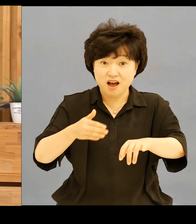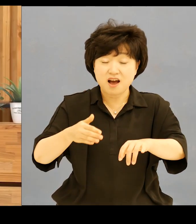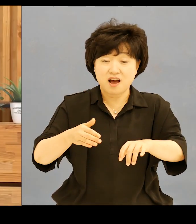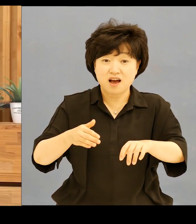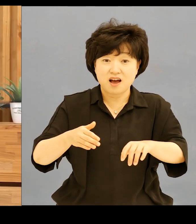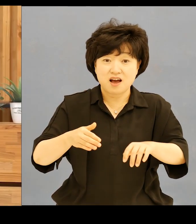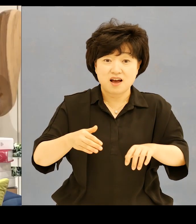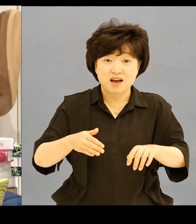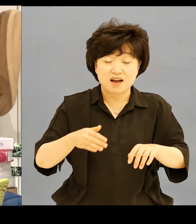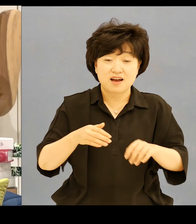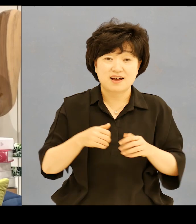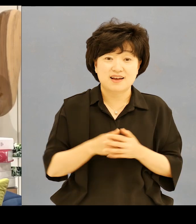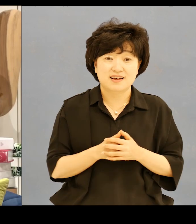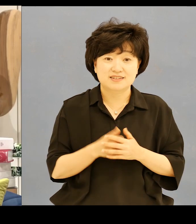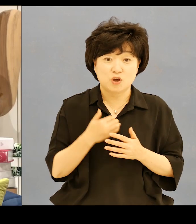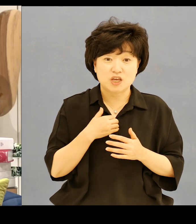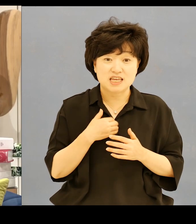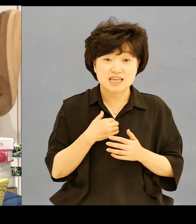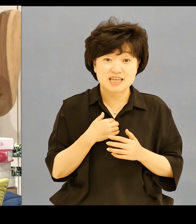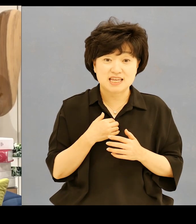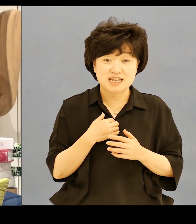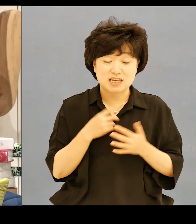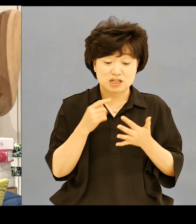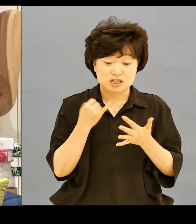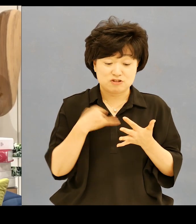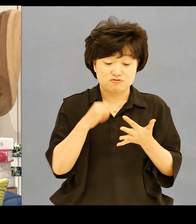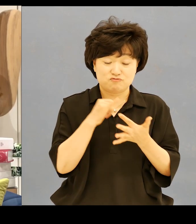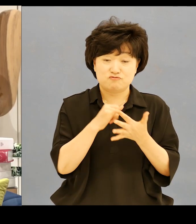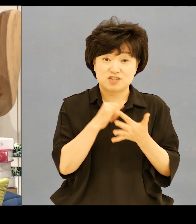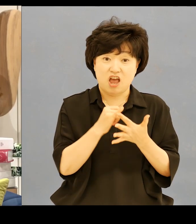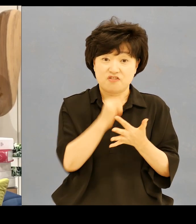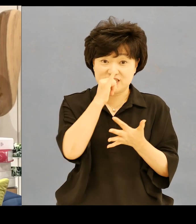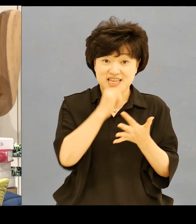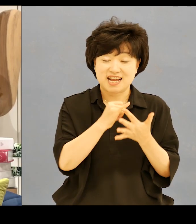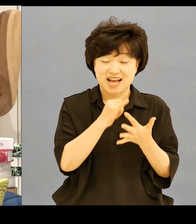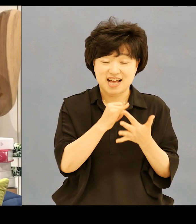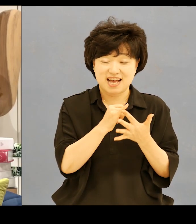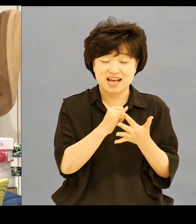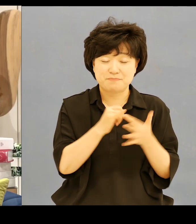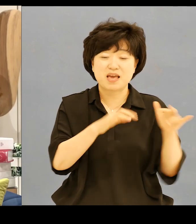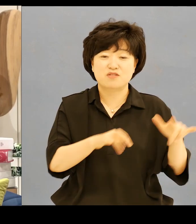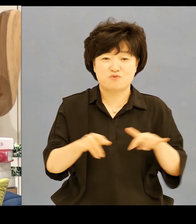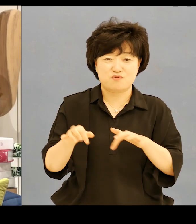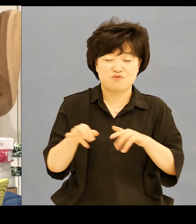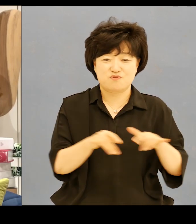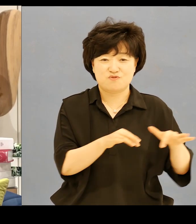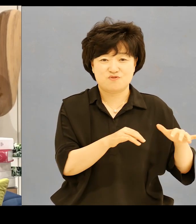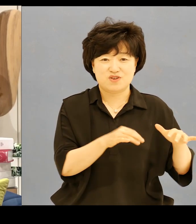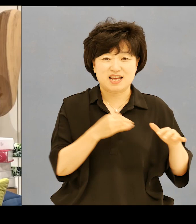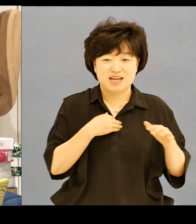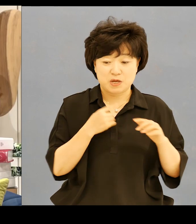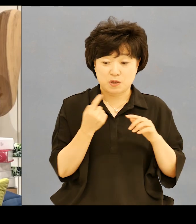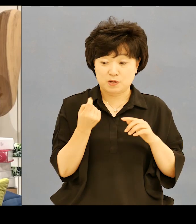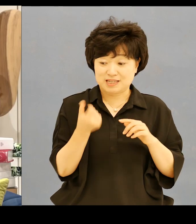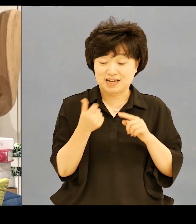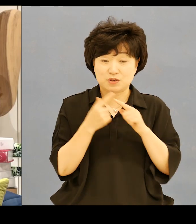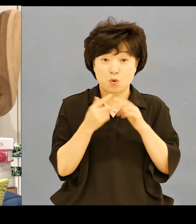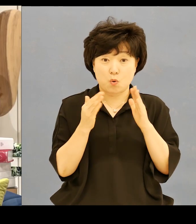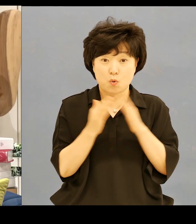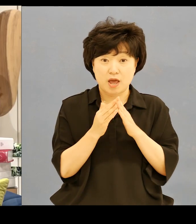네. 예. 이제 저희 둘째 언니가 피아노를 치거든요. 네. 그러니까 저희 작은